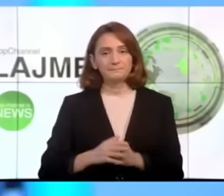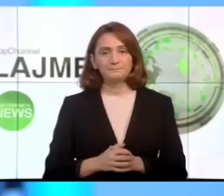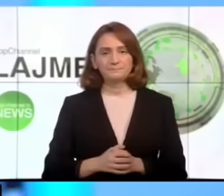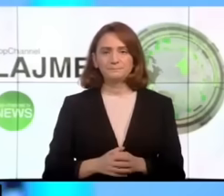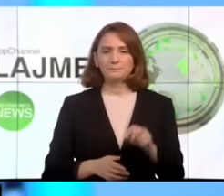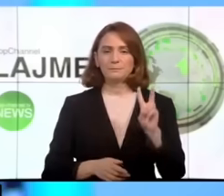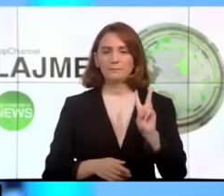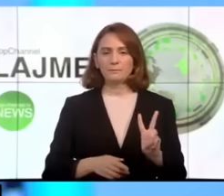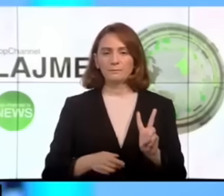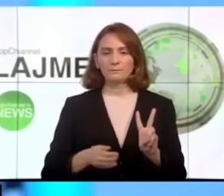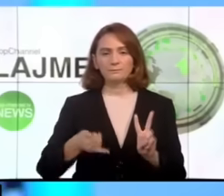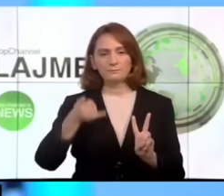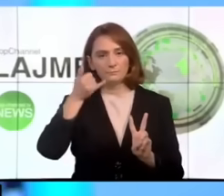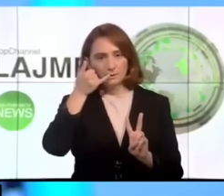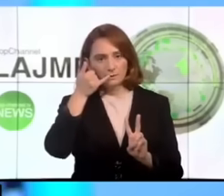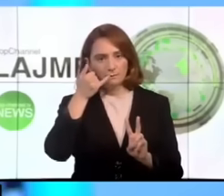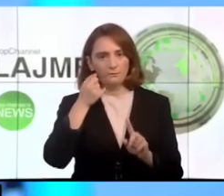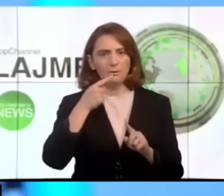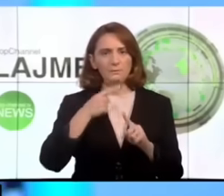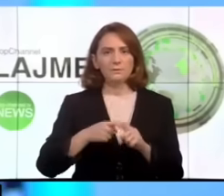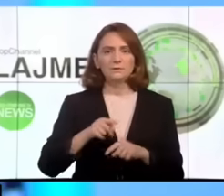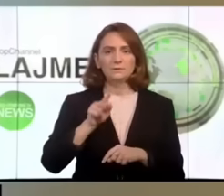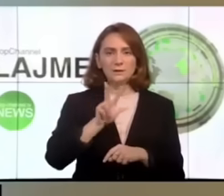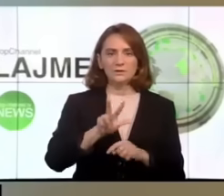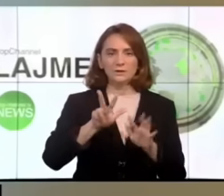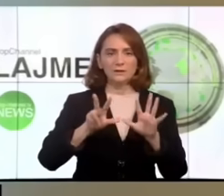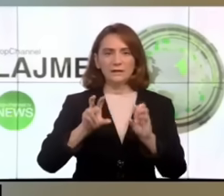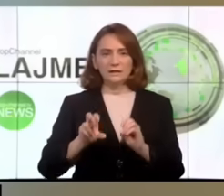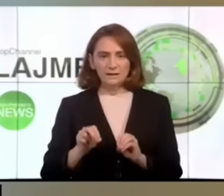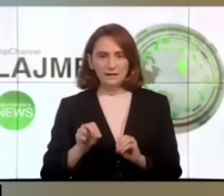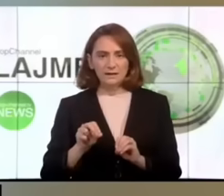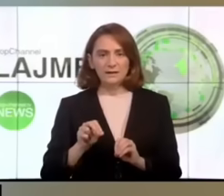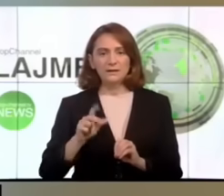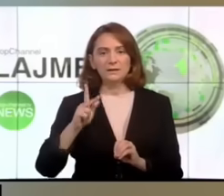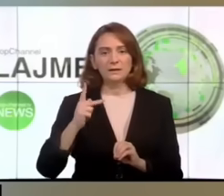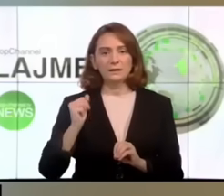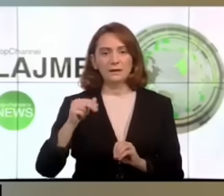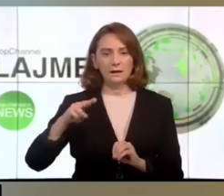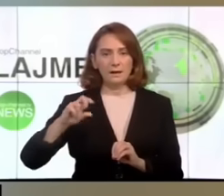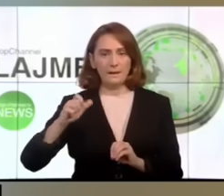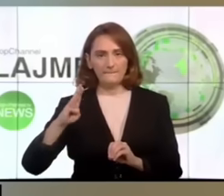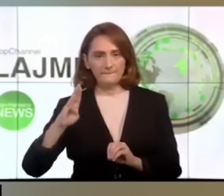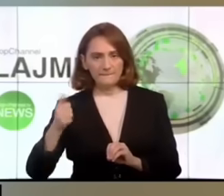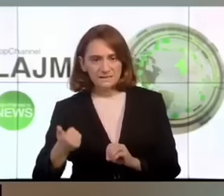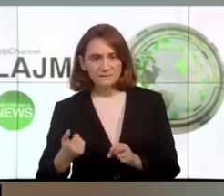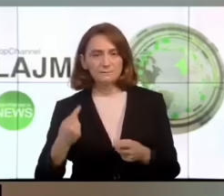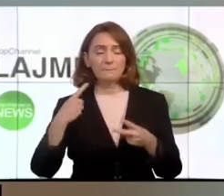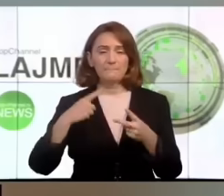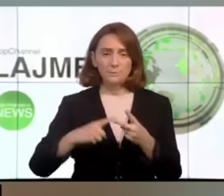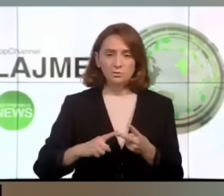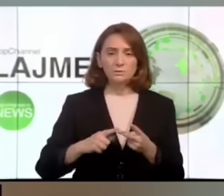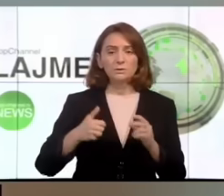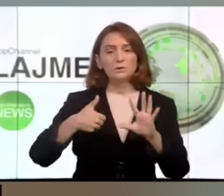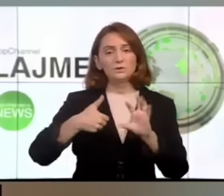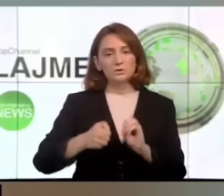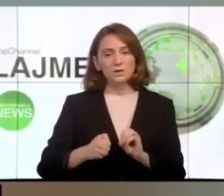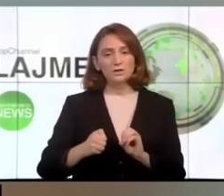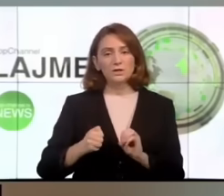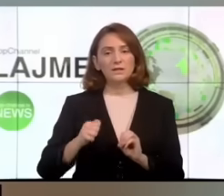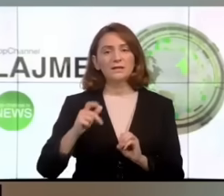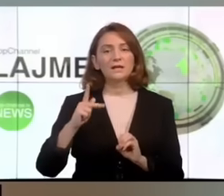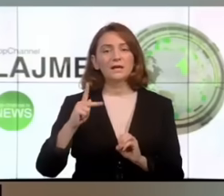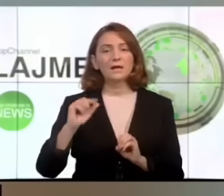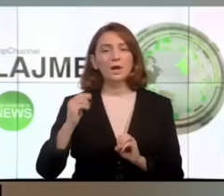për karikimin e telefonve, 380 gram kanabis dhe rreth 60 gram kokain janë sekuestruar në burgun e